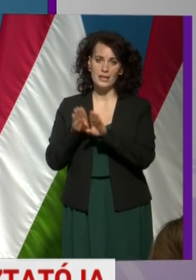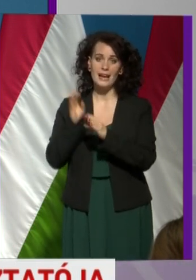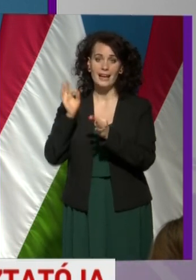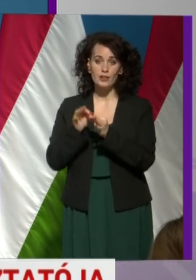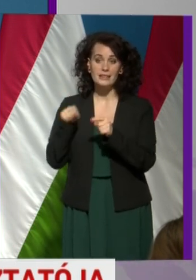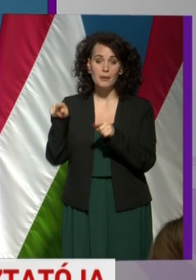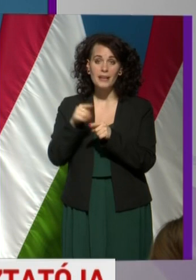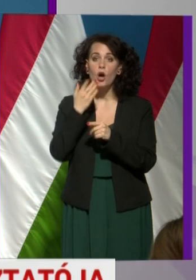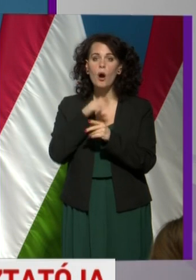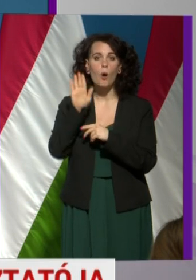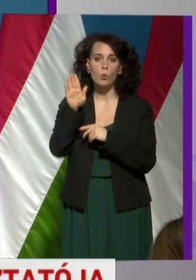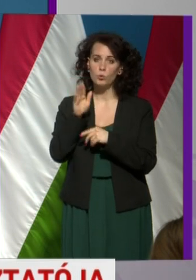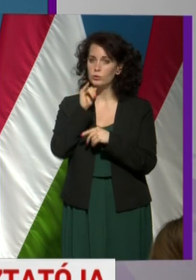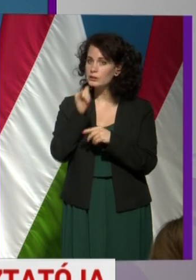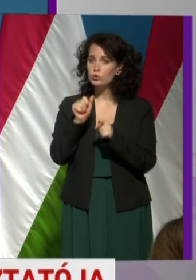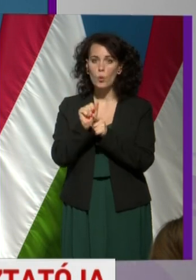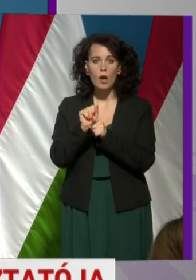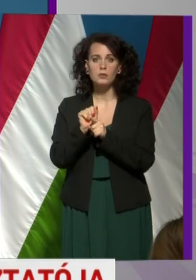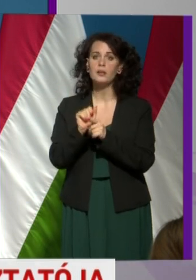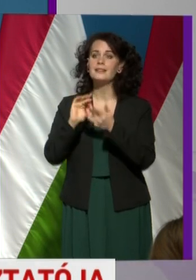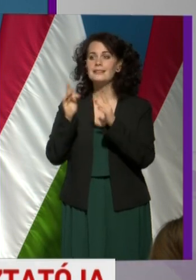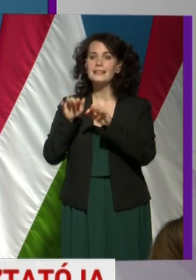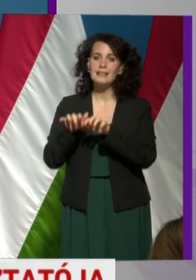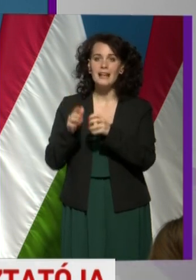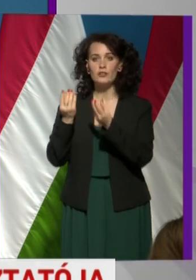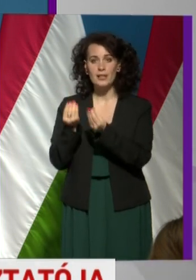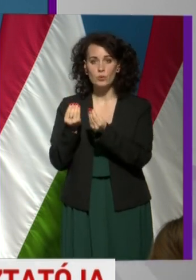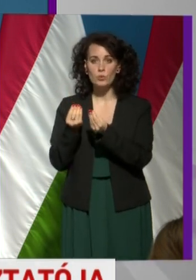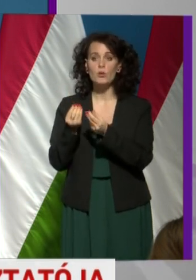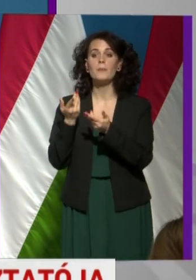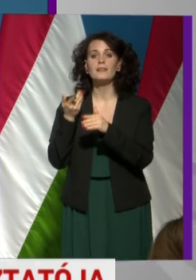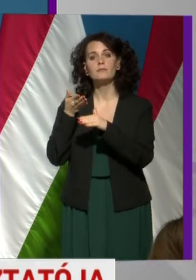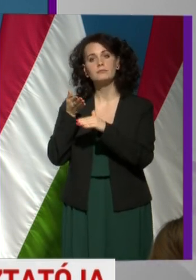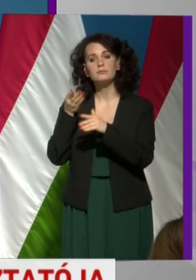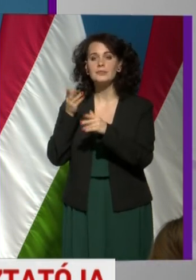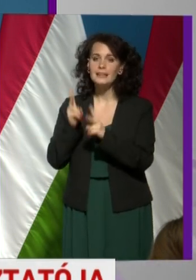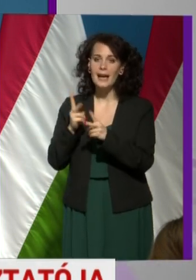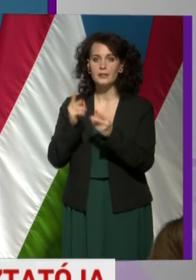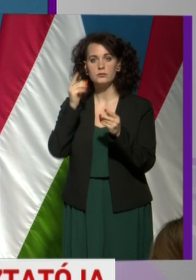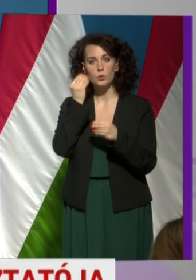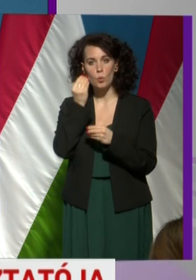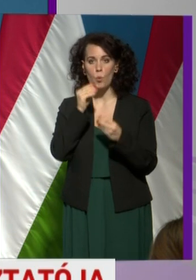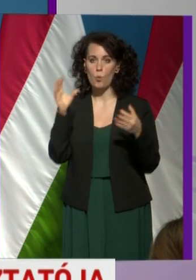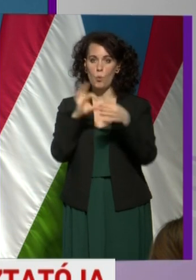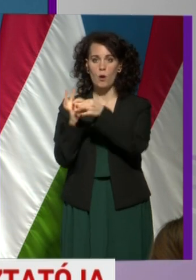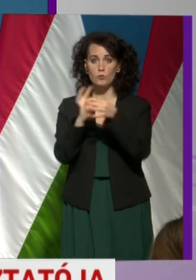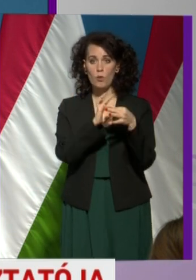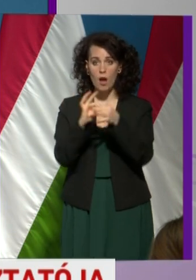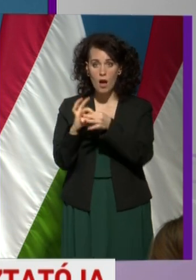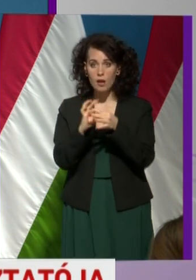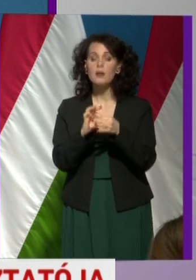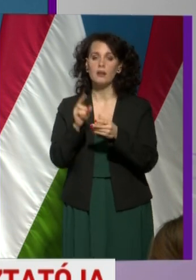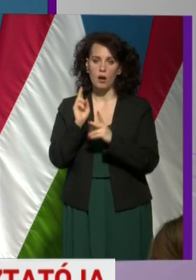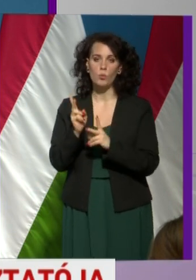az esetben, hogyha otthon nem rendelkeznek olyan digitális eszközökkel, amelyekkel a tanulókkal való kapcsolattartást el tudják